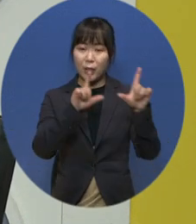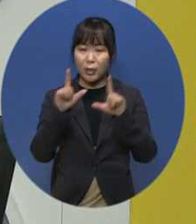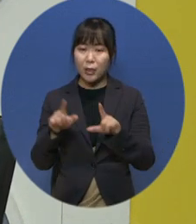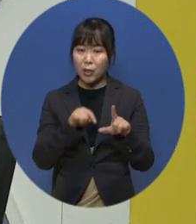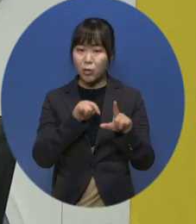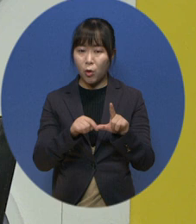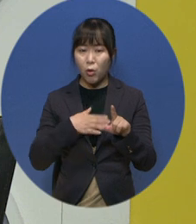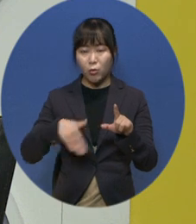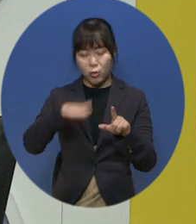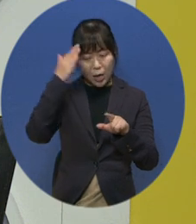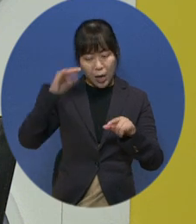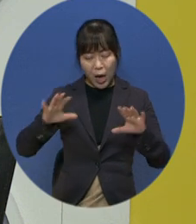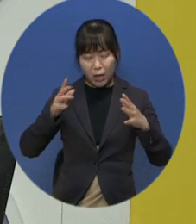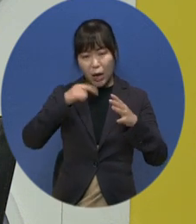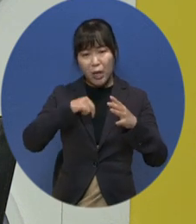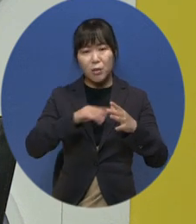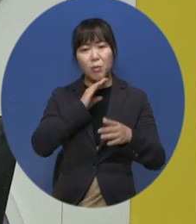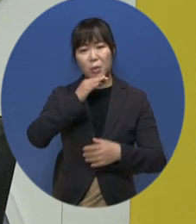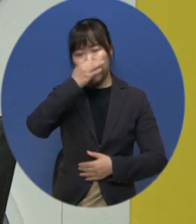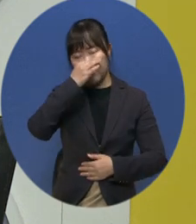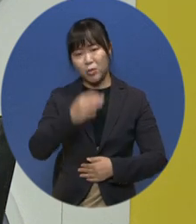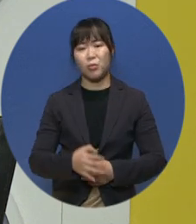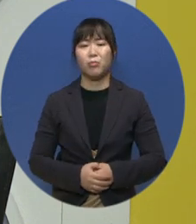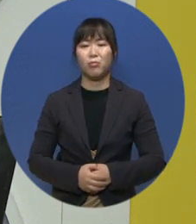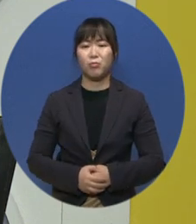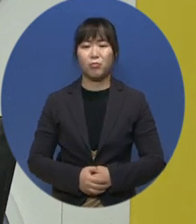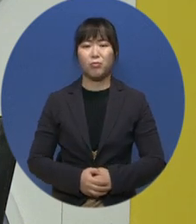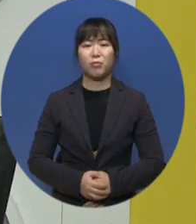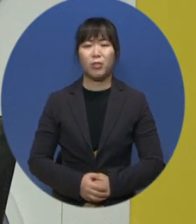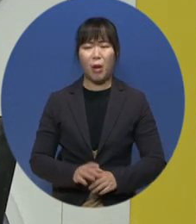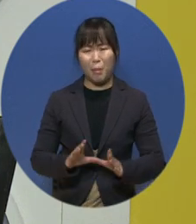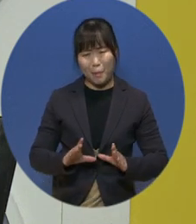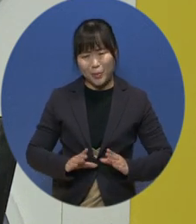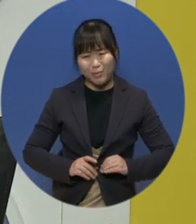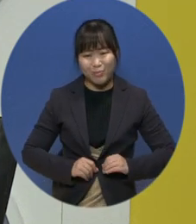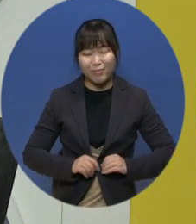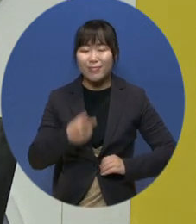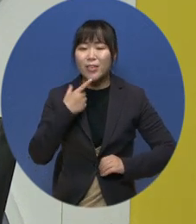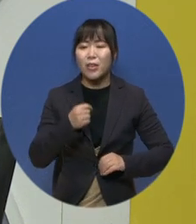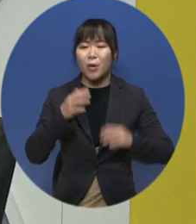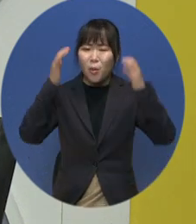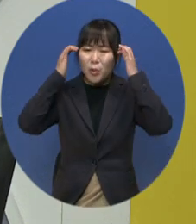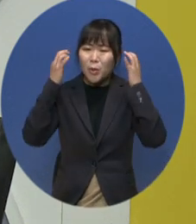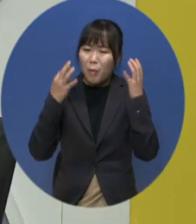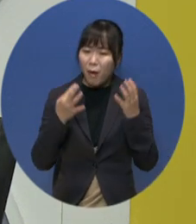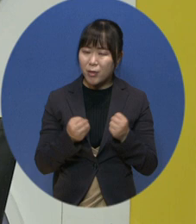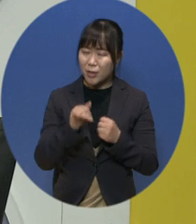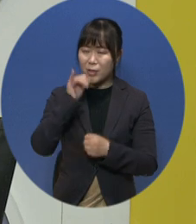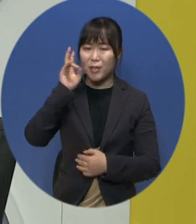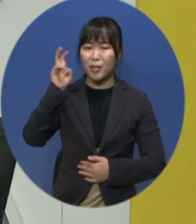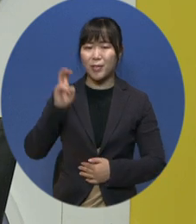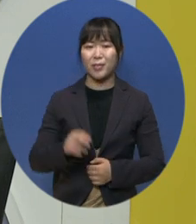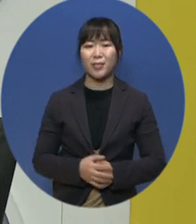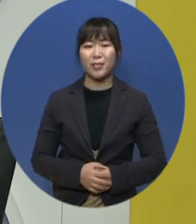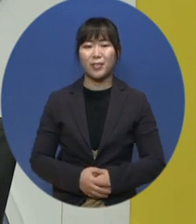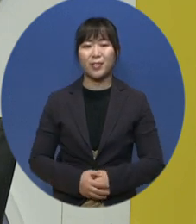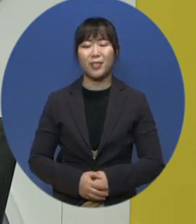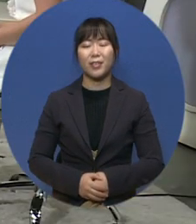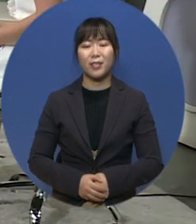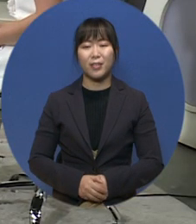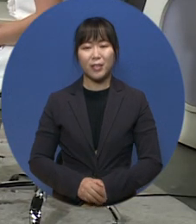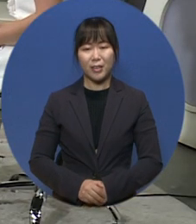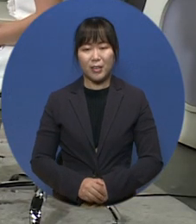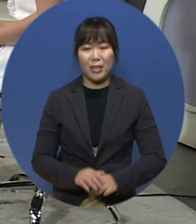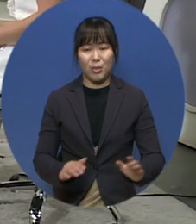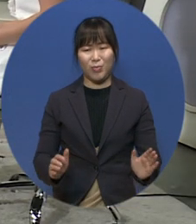것이 우리나라에서는 참 힘든 얘기거든요. 아이고, 배고프죠? 네. 솔직한 얘기. 네, 고생 정말 많이 하셨을 것 같아요, 선배님. 네.